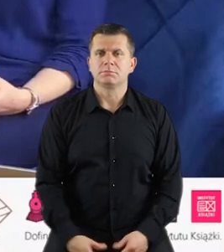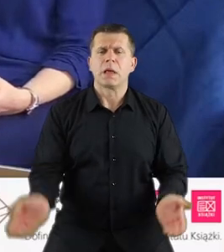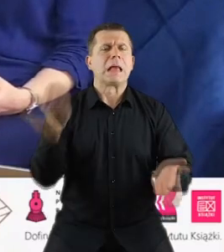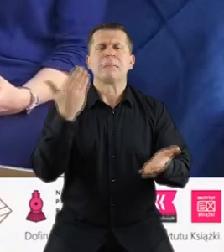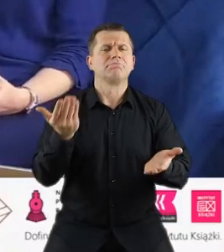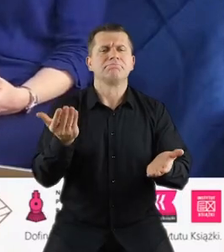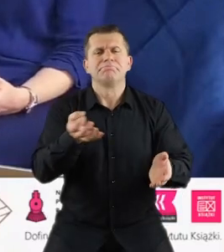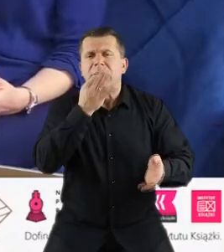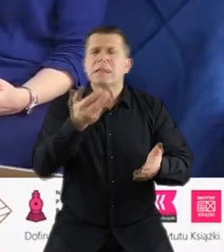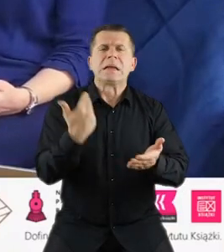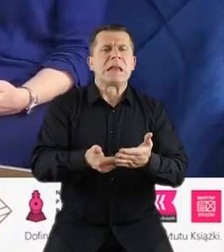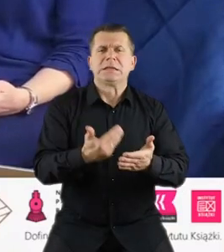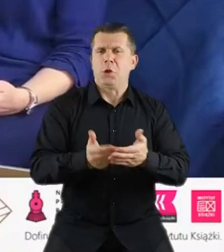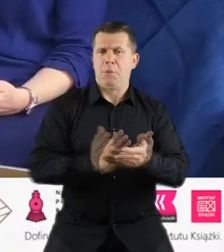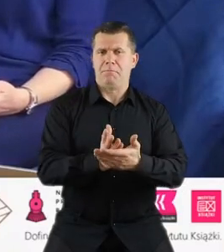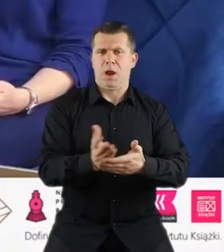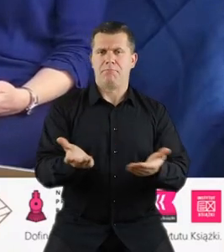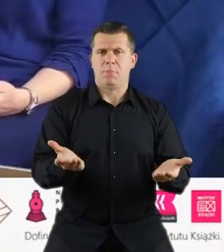dlaczego akurat mapa?